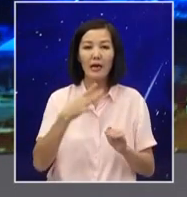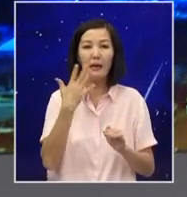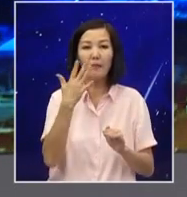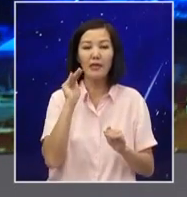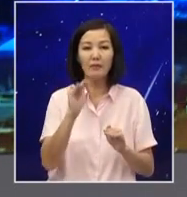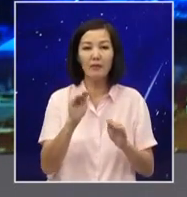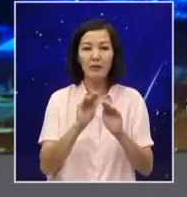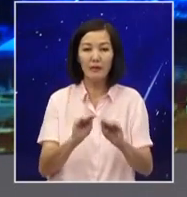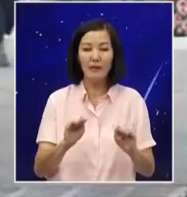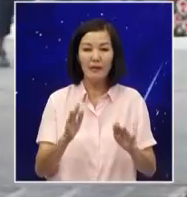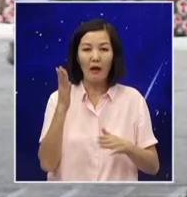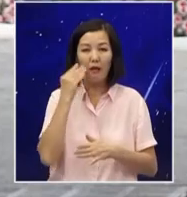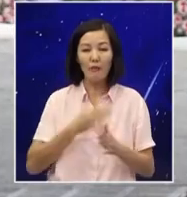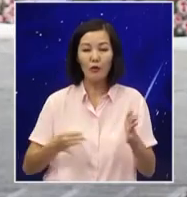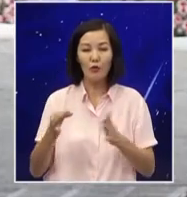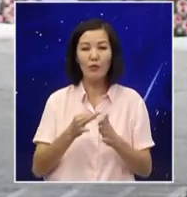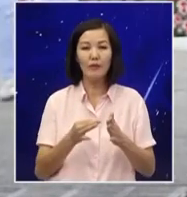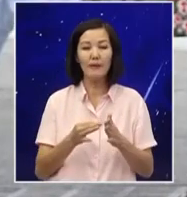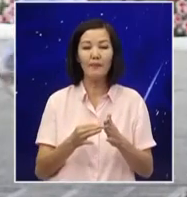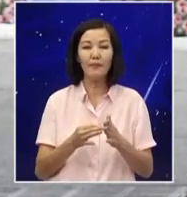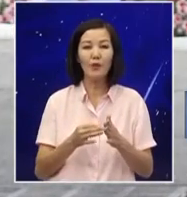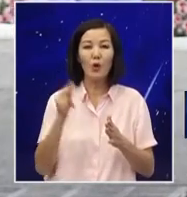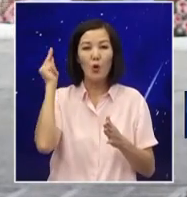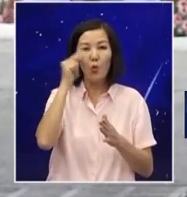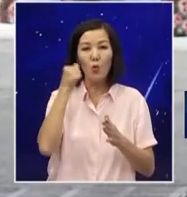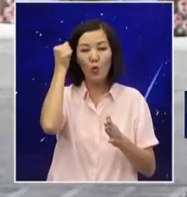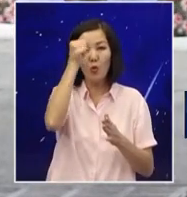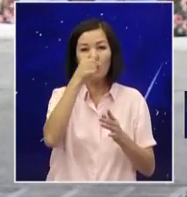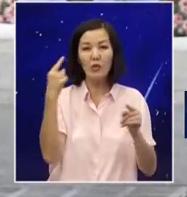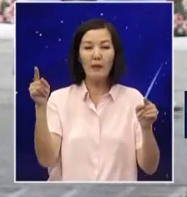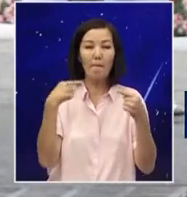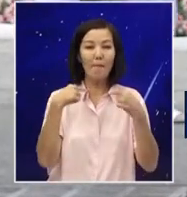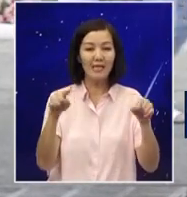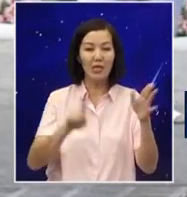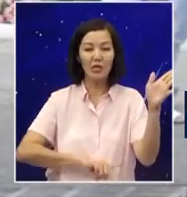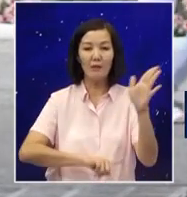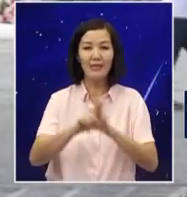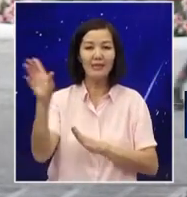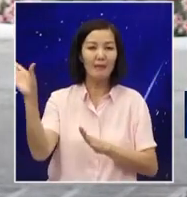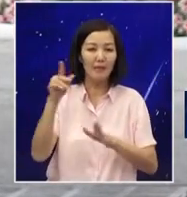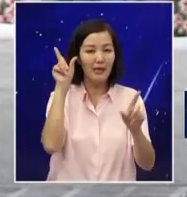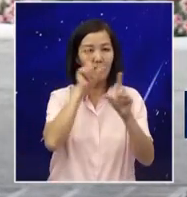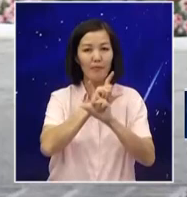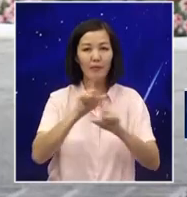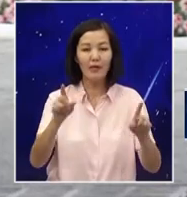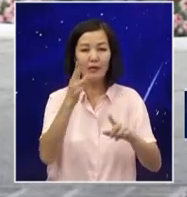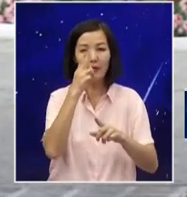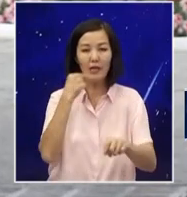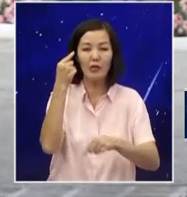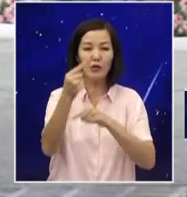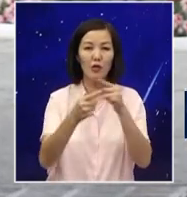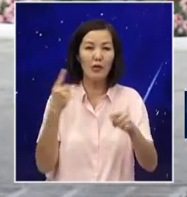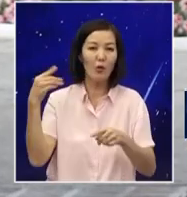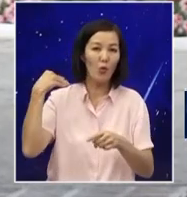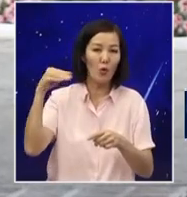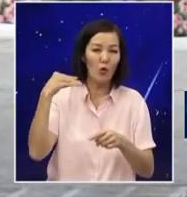бүлдіршіндер. Бұл оқу жылы бұрынғыдан өзгерек басталды. Пандемия жағдайына байланысты барлық білім мекемелерінде дәстүрлі алғашқы